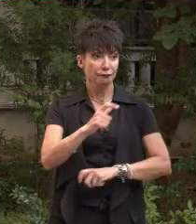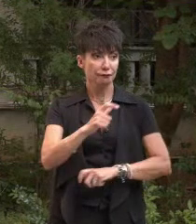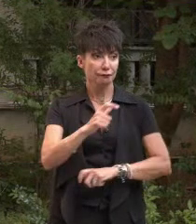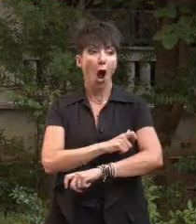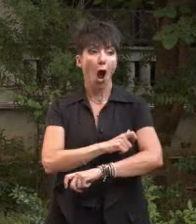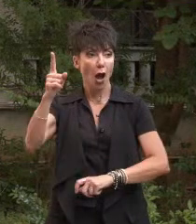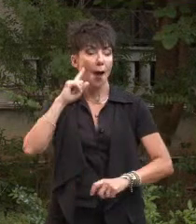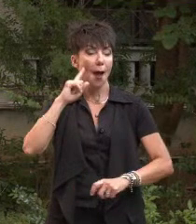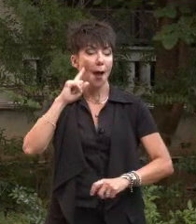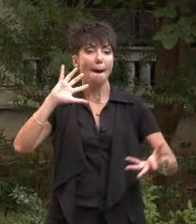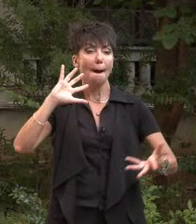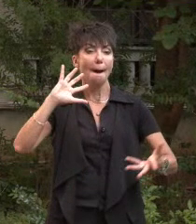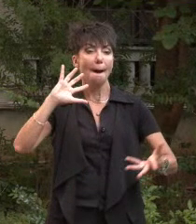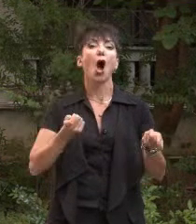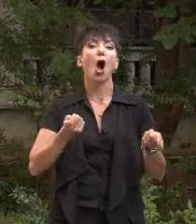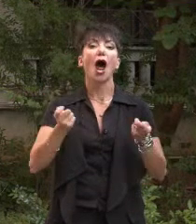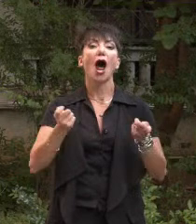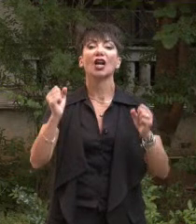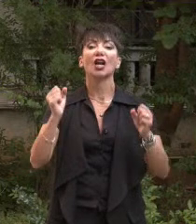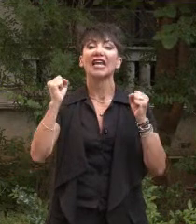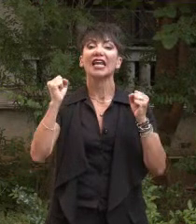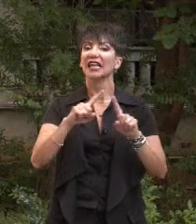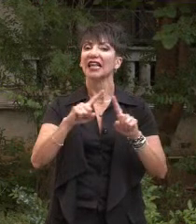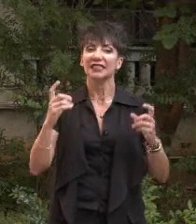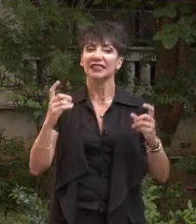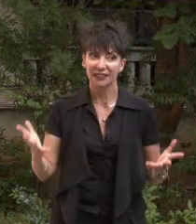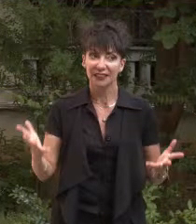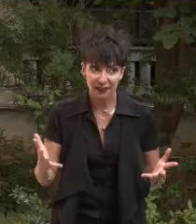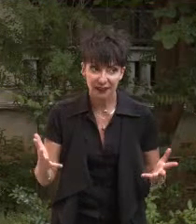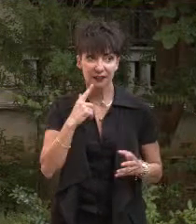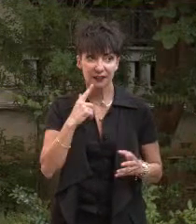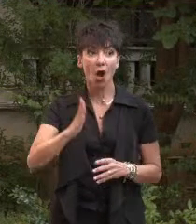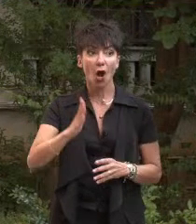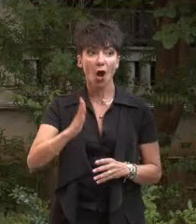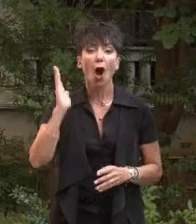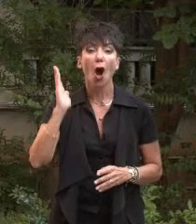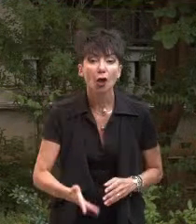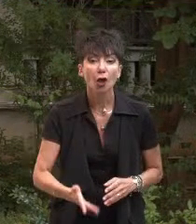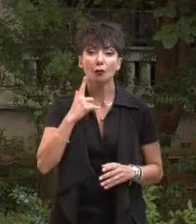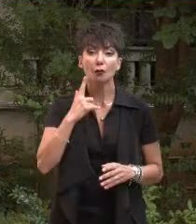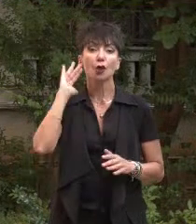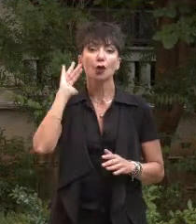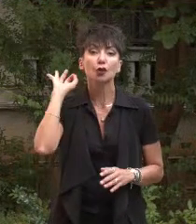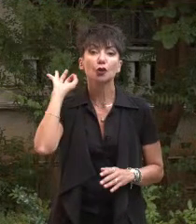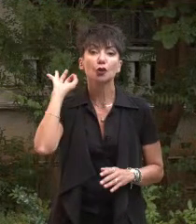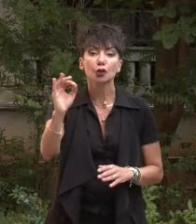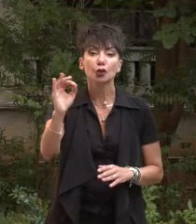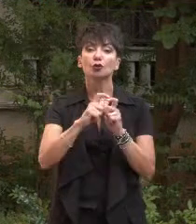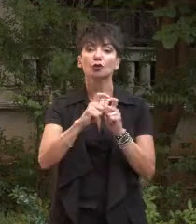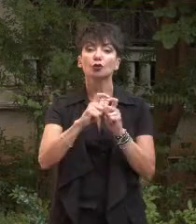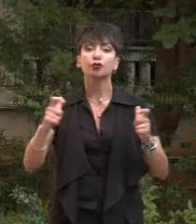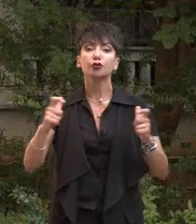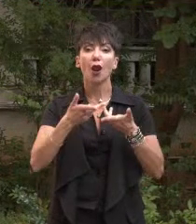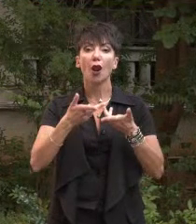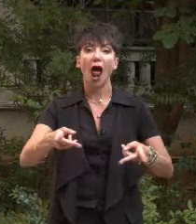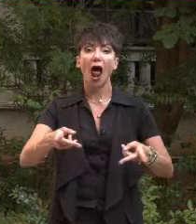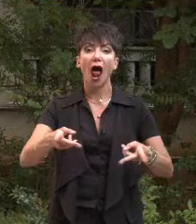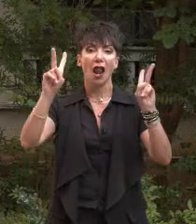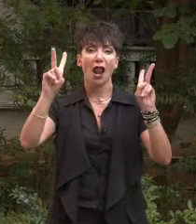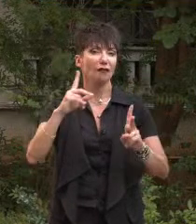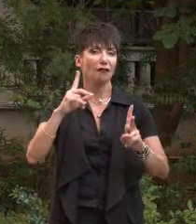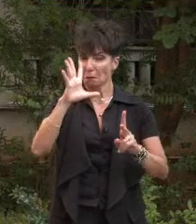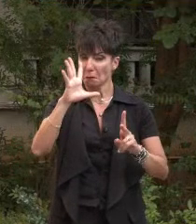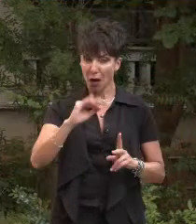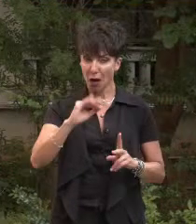από την Παγκόσμια Οργάνωση Υγείας ήταν «κάντε ό,τι μπορείτε για να μείνουν ανοιχτά τα σχολεία». Το πλήγμα ήταν πάρα